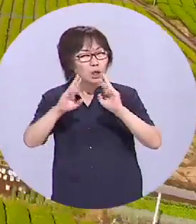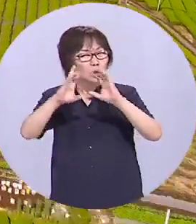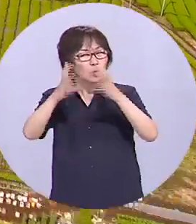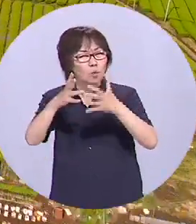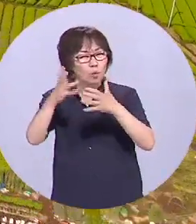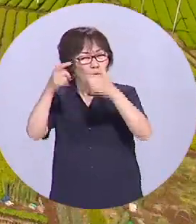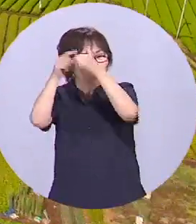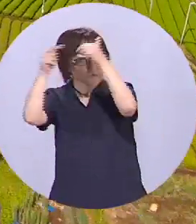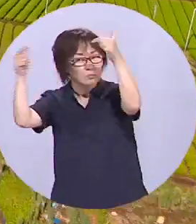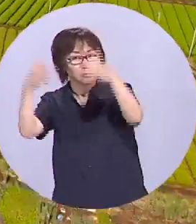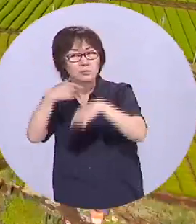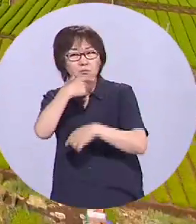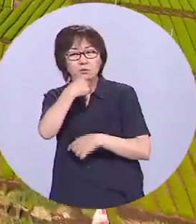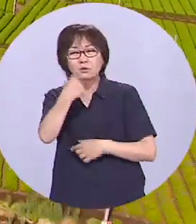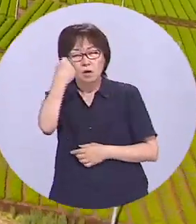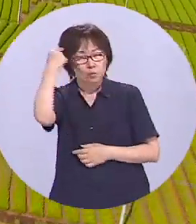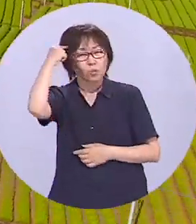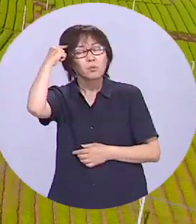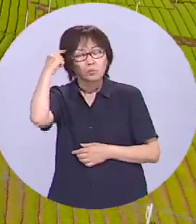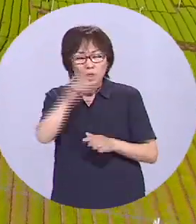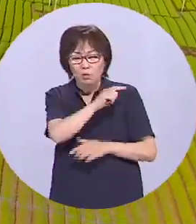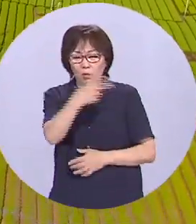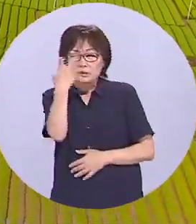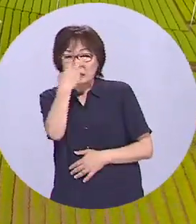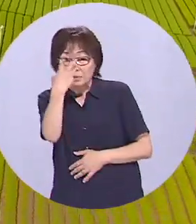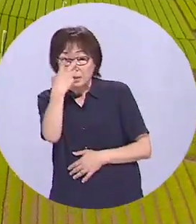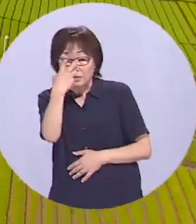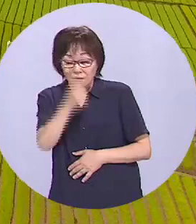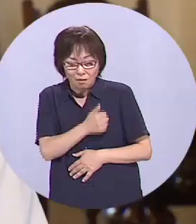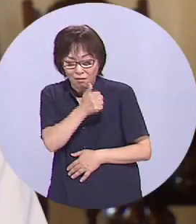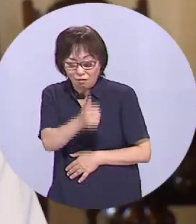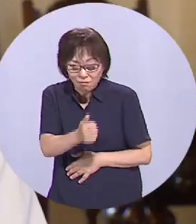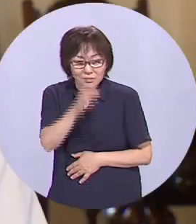とか調べたり、実際に見せていただいたりもしたんです